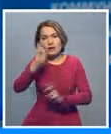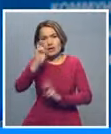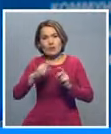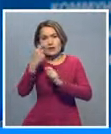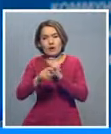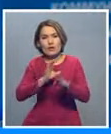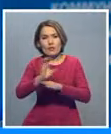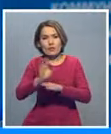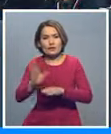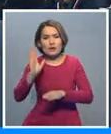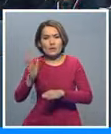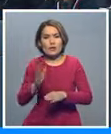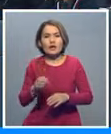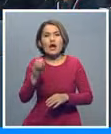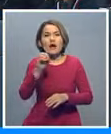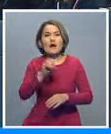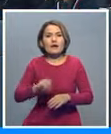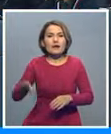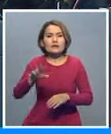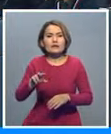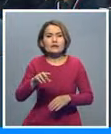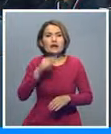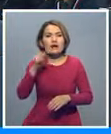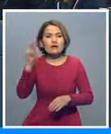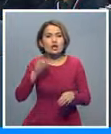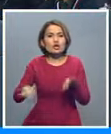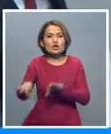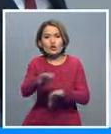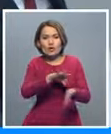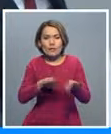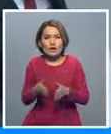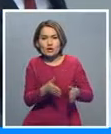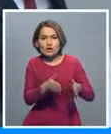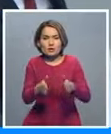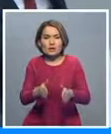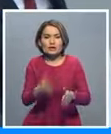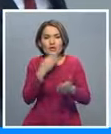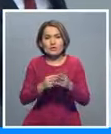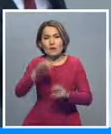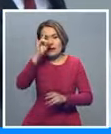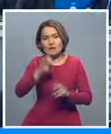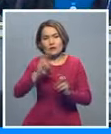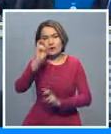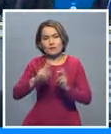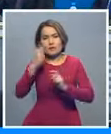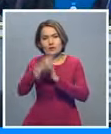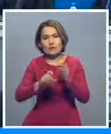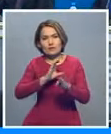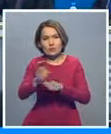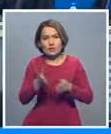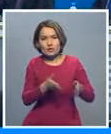атқарылуда. Мәселен, биыл Батыс Еуропа, Батыс Қытай жобасының Алматы Қорғас учаскесінен басқа бөлігі түгел пайдалануға беріледі.